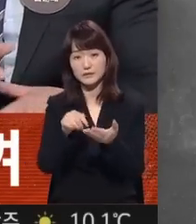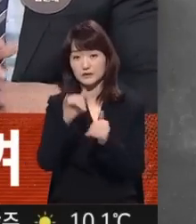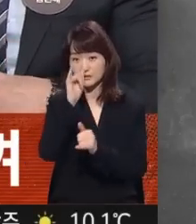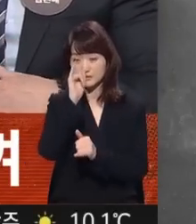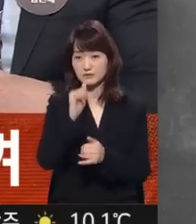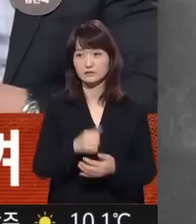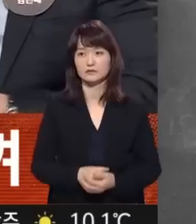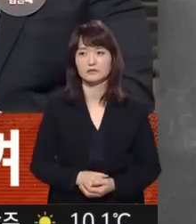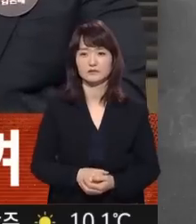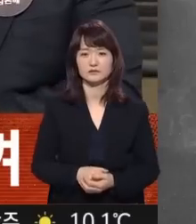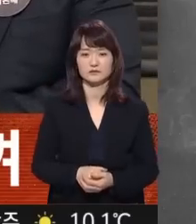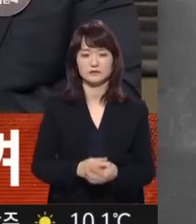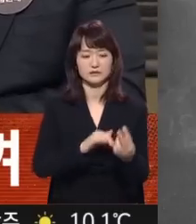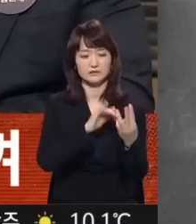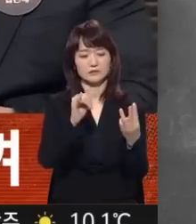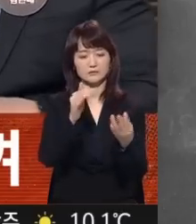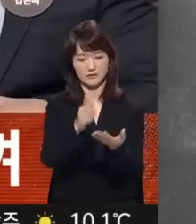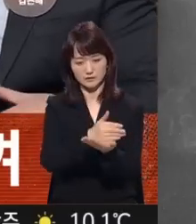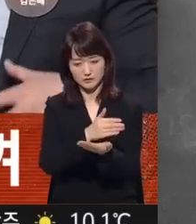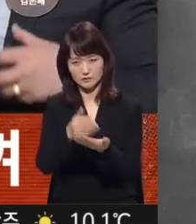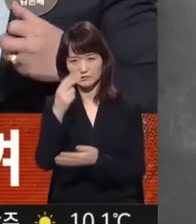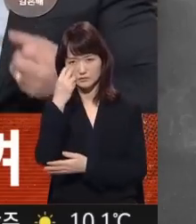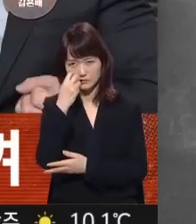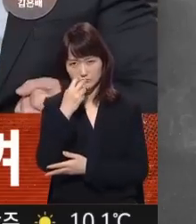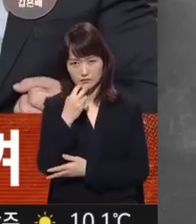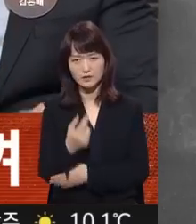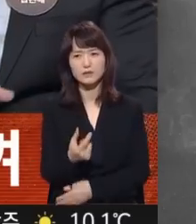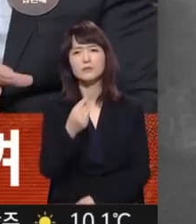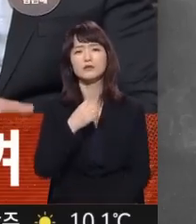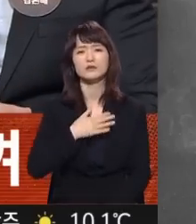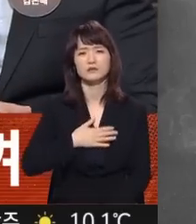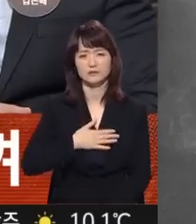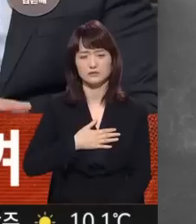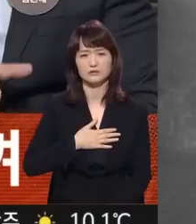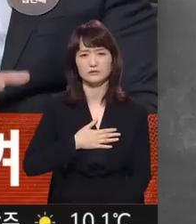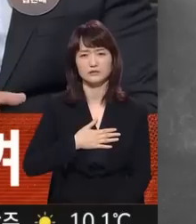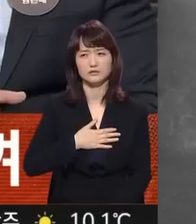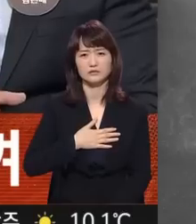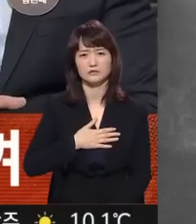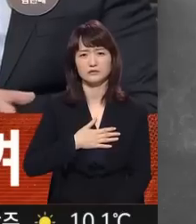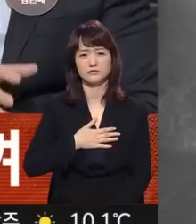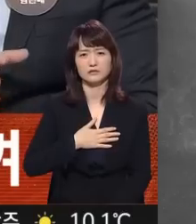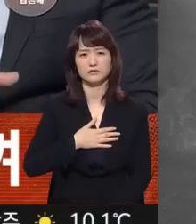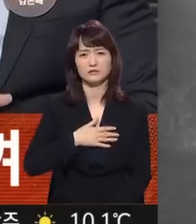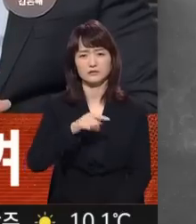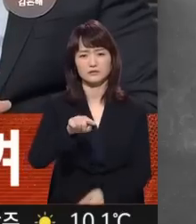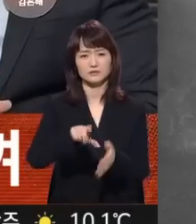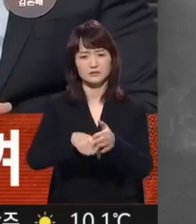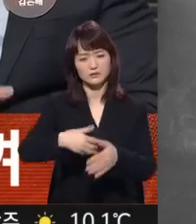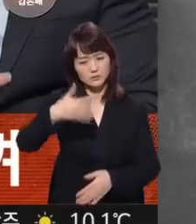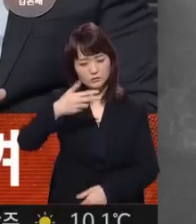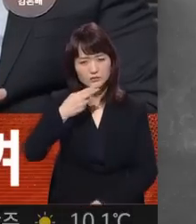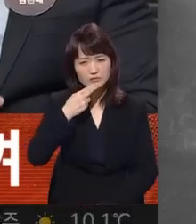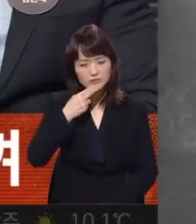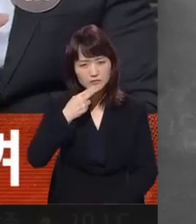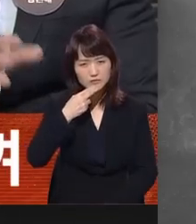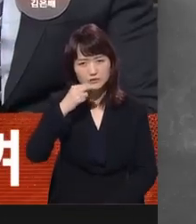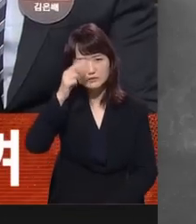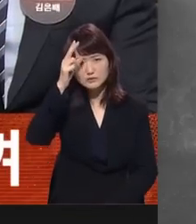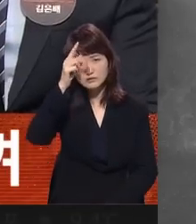일일이 분리조사 했으면 그 당시에 바로 알아챌 수 있을 텐데 아마 그때는 정확한 그 동영상도 없기 때문에 아마